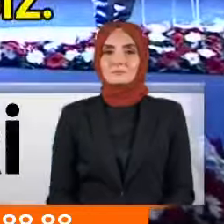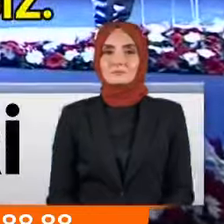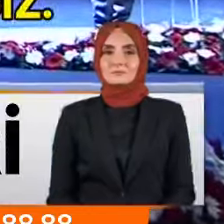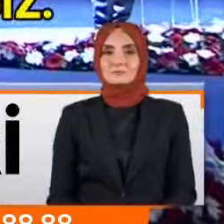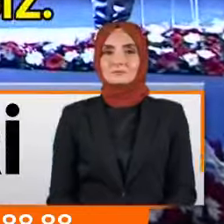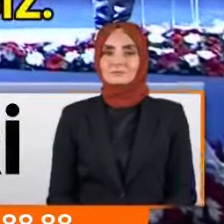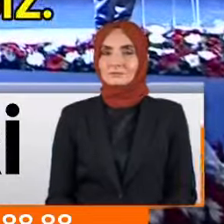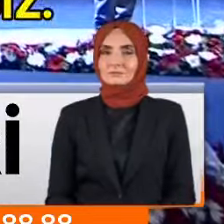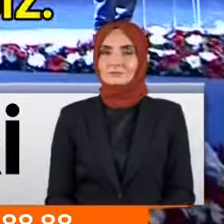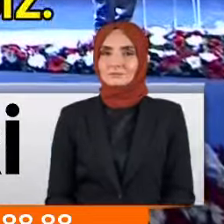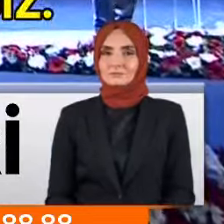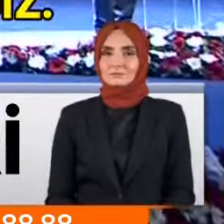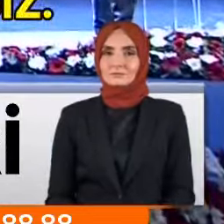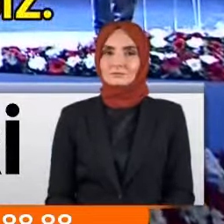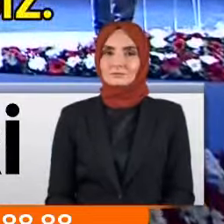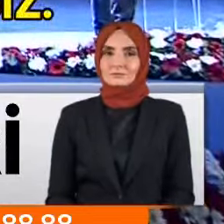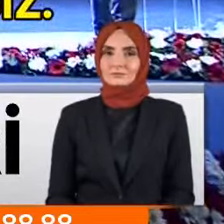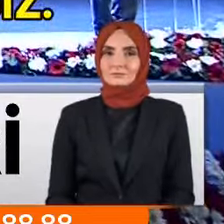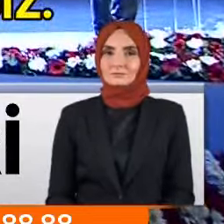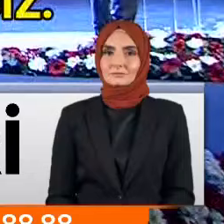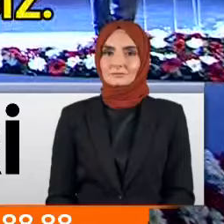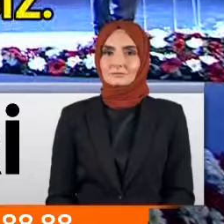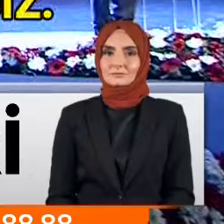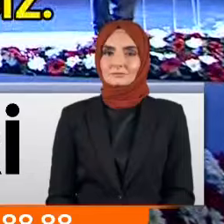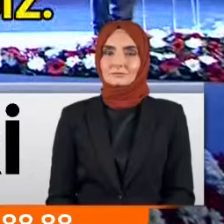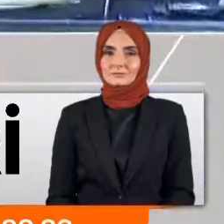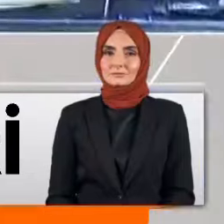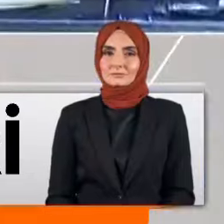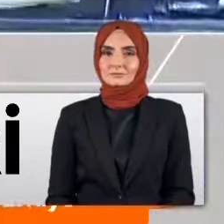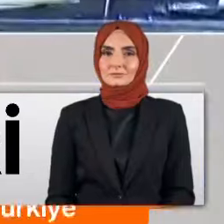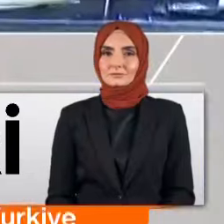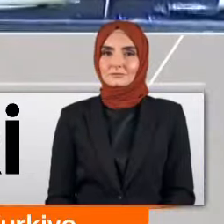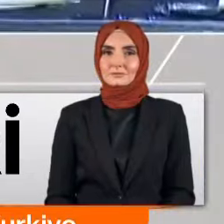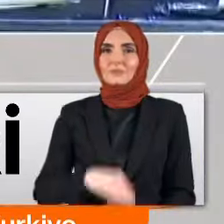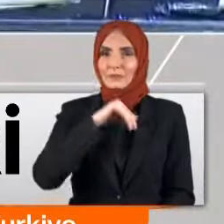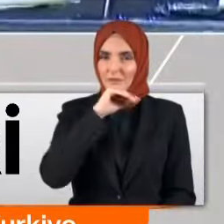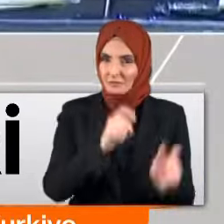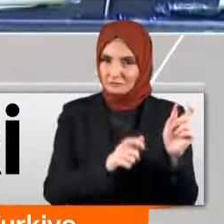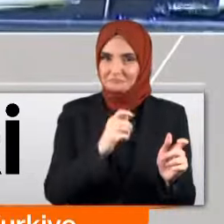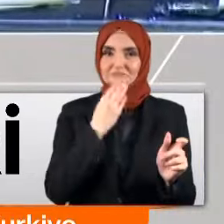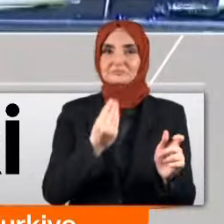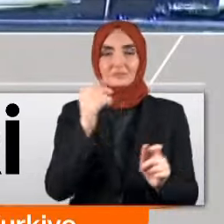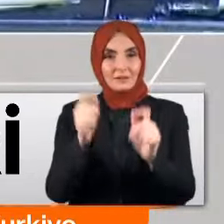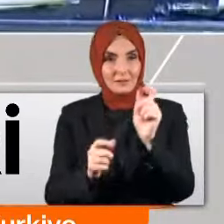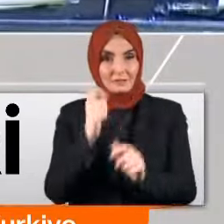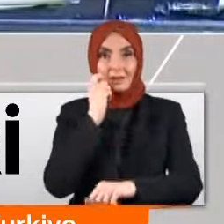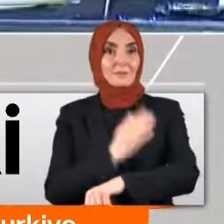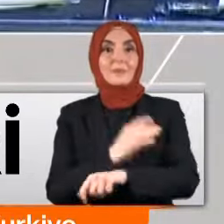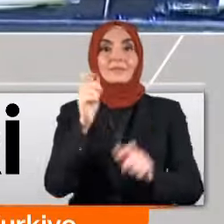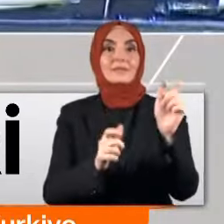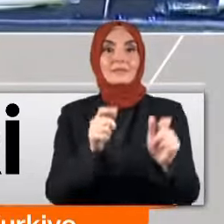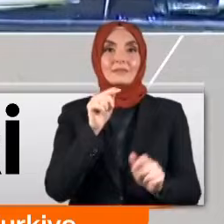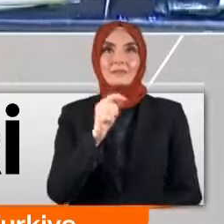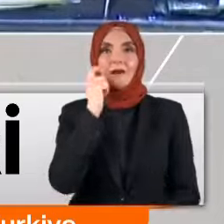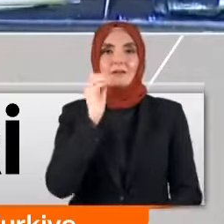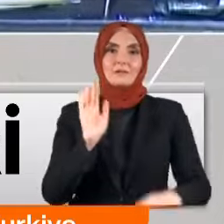bin öğrencimize düşük kiralı konut yapacağız. Yaşlısı genci Ankaralılar Ankart'la birçok